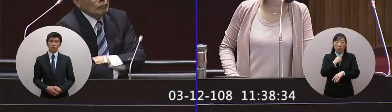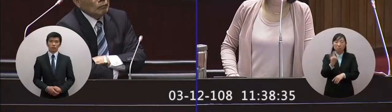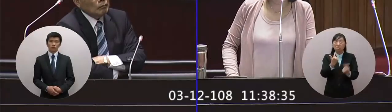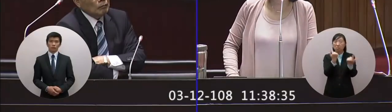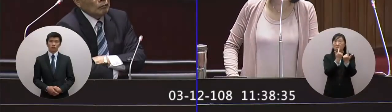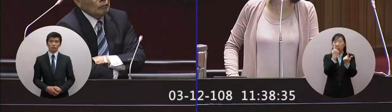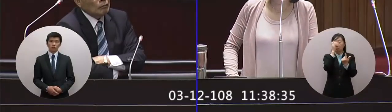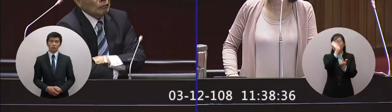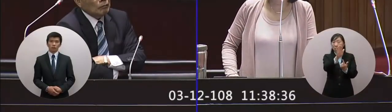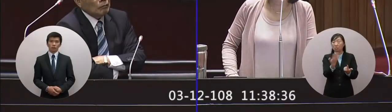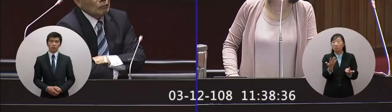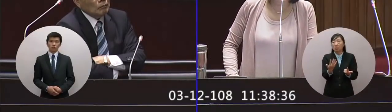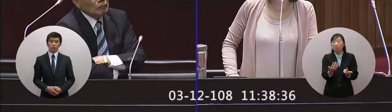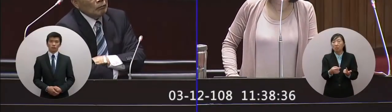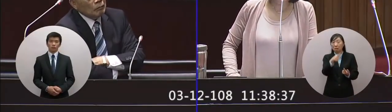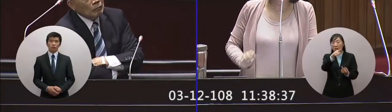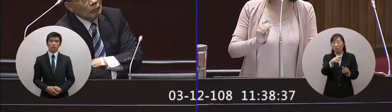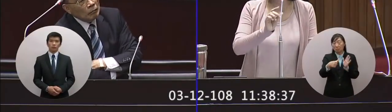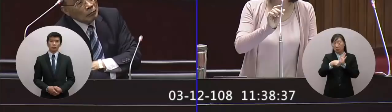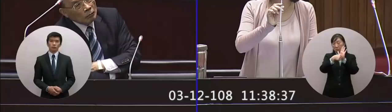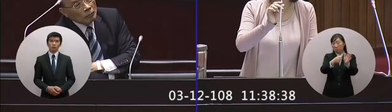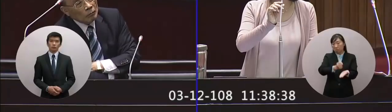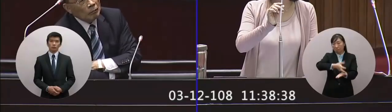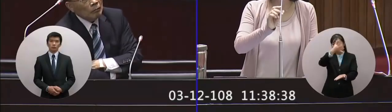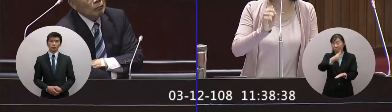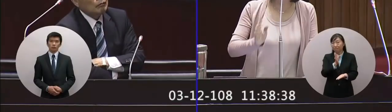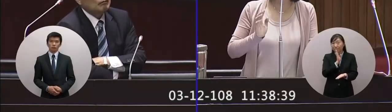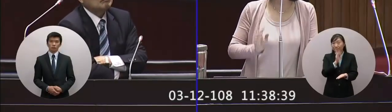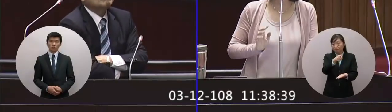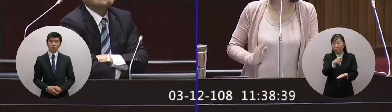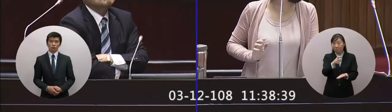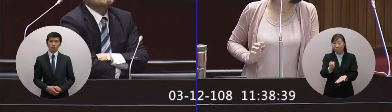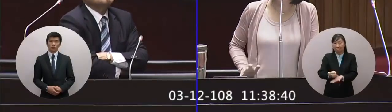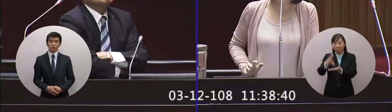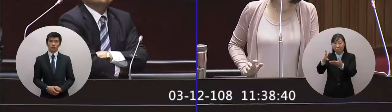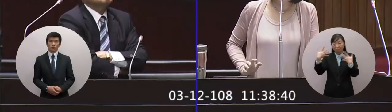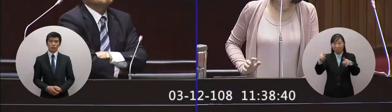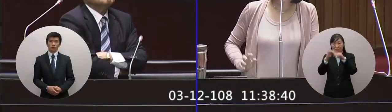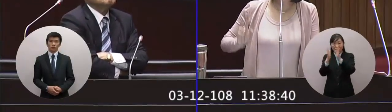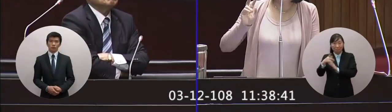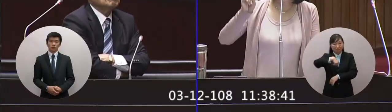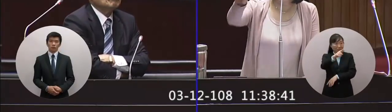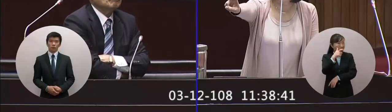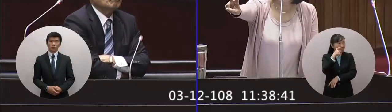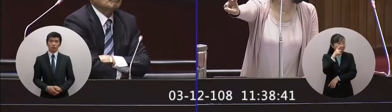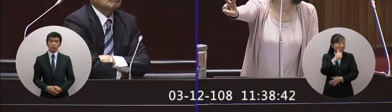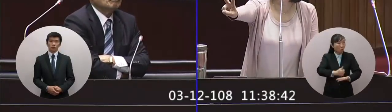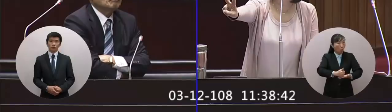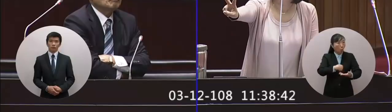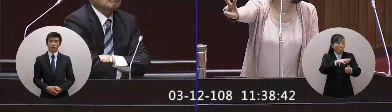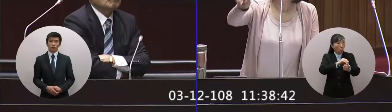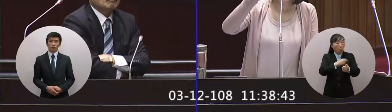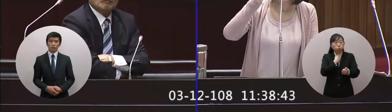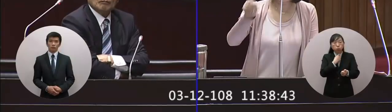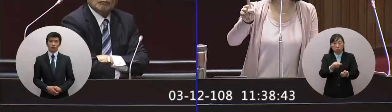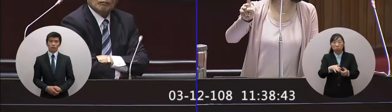欧的哥本哈根非常有名的建筑，它现在已经是建筑人的朝圣地。而我就讲两个重